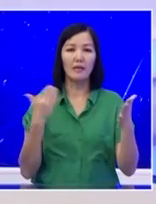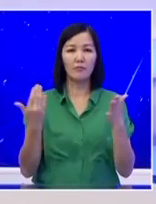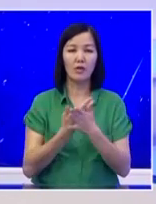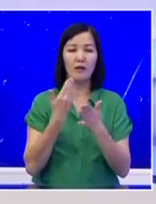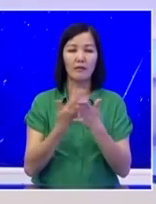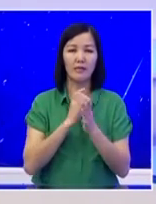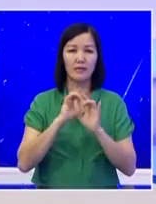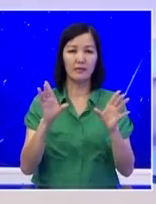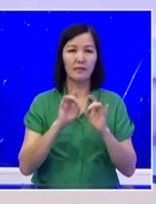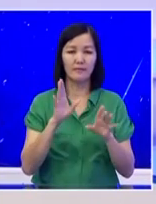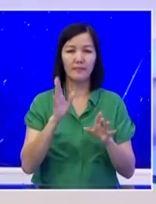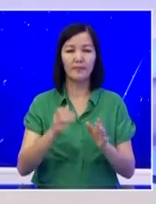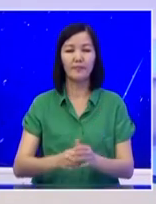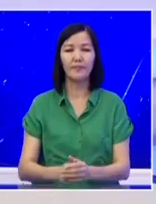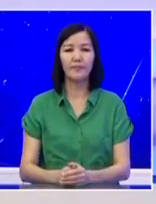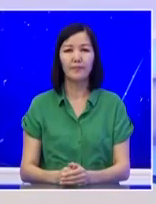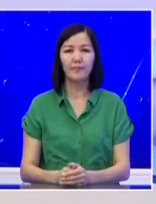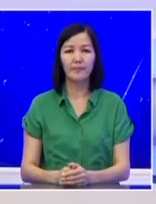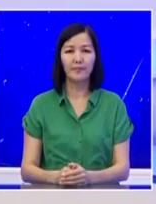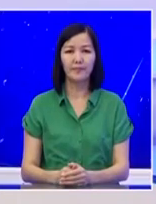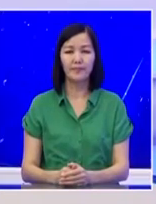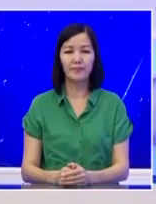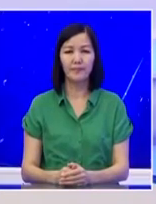қатарға қосыпты. Әлем жаңалықтары келесі топтамада.